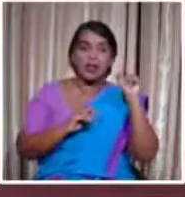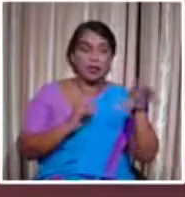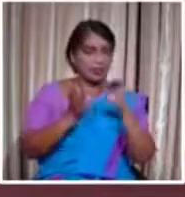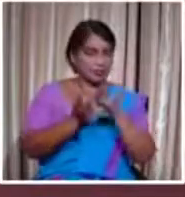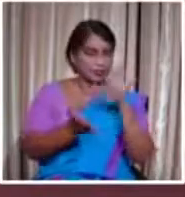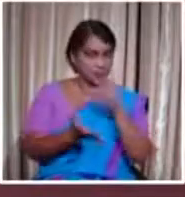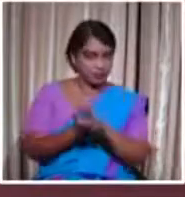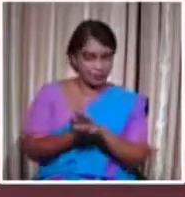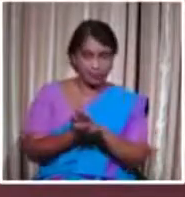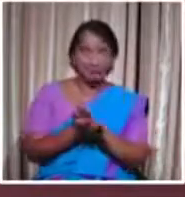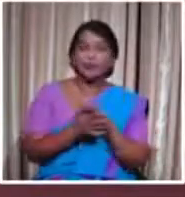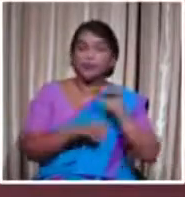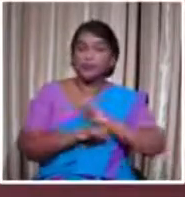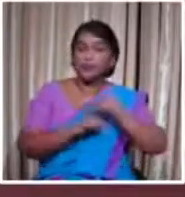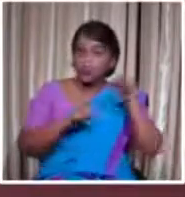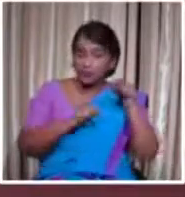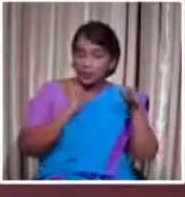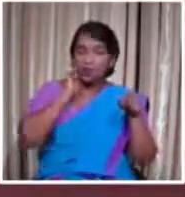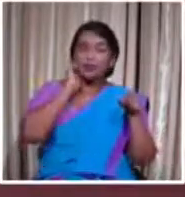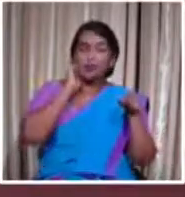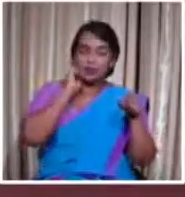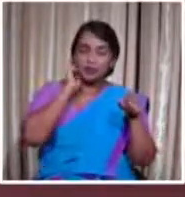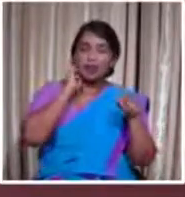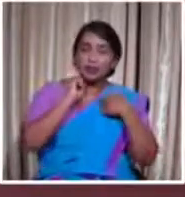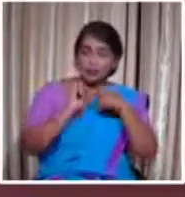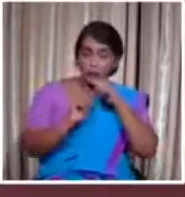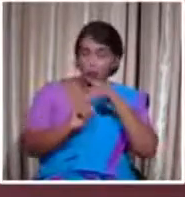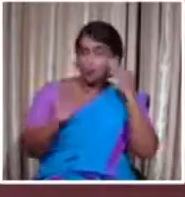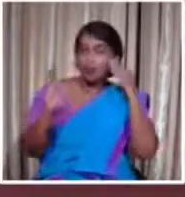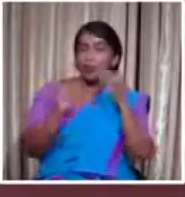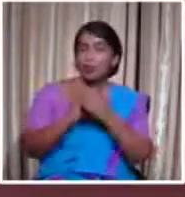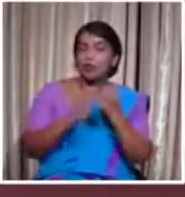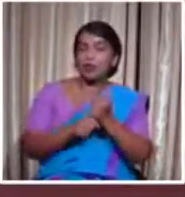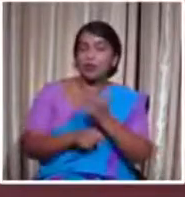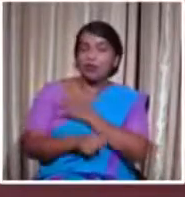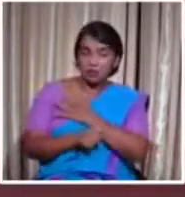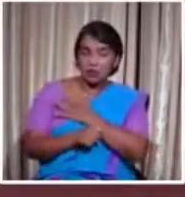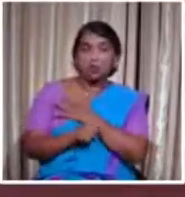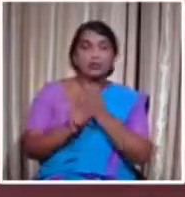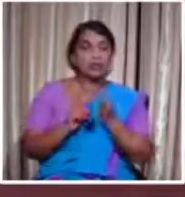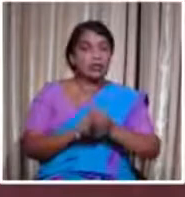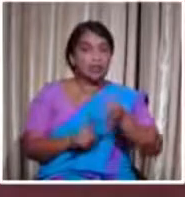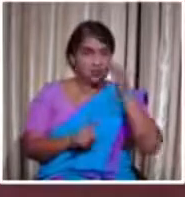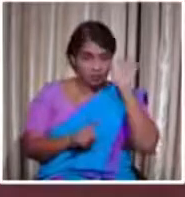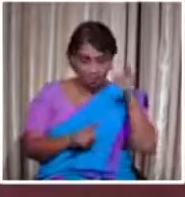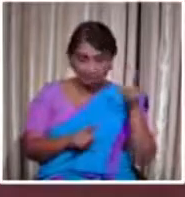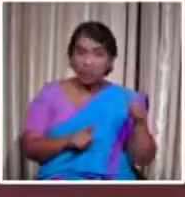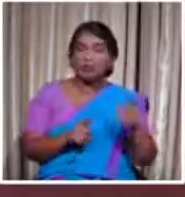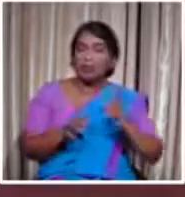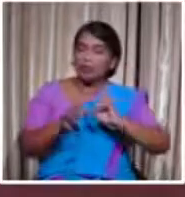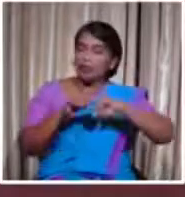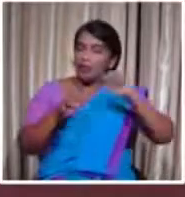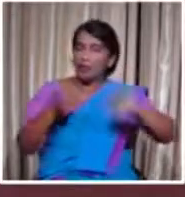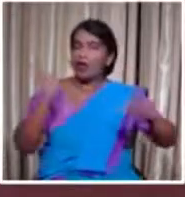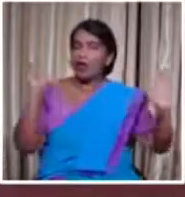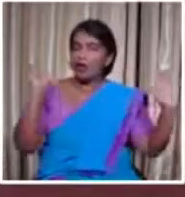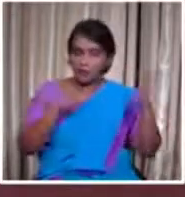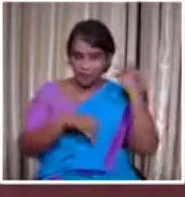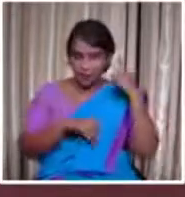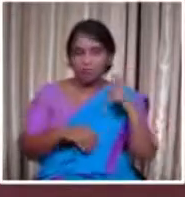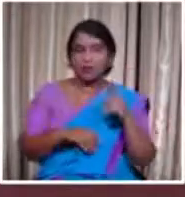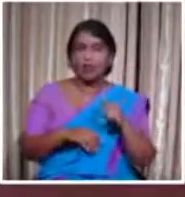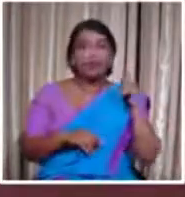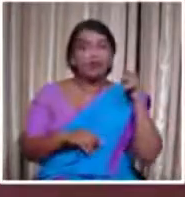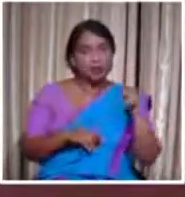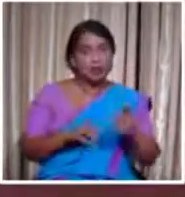තිබුණා අරකල කරුවන්ගේ ඒකාන අරමුණුනේ ගෝඨාභය රාජපක්ෂ ජනාධිපතිතුමා එම ධූරයෙන් පහ කිරීමයි.